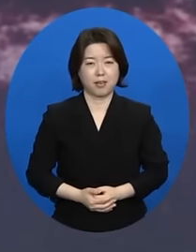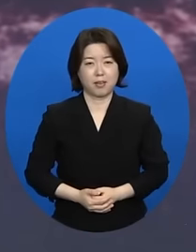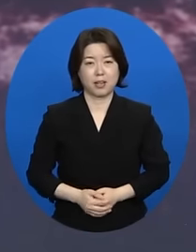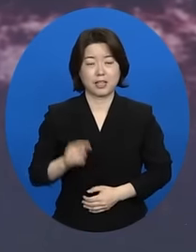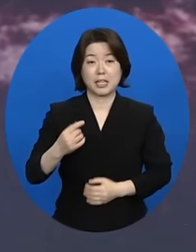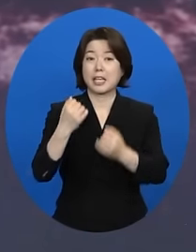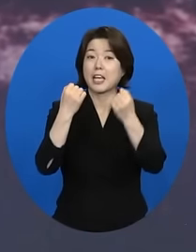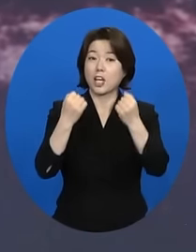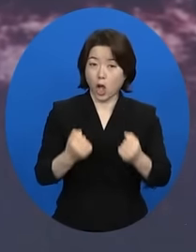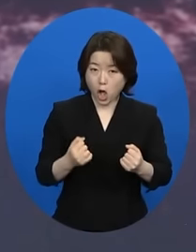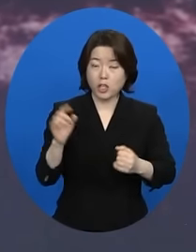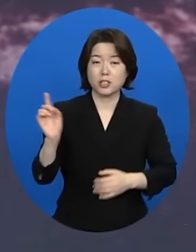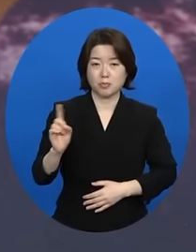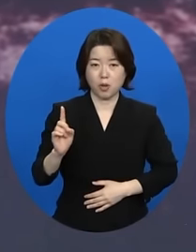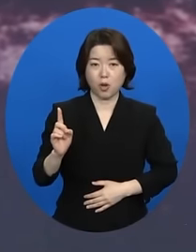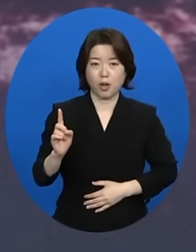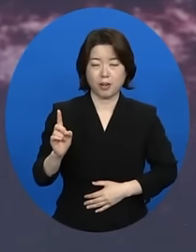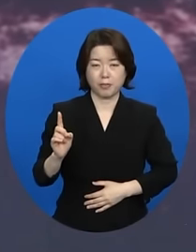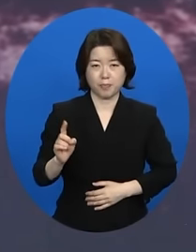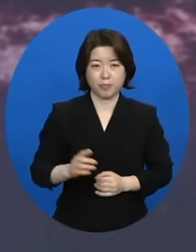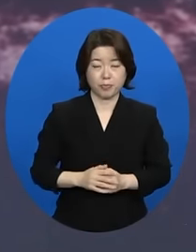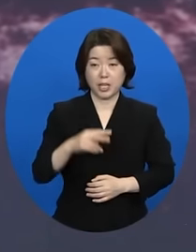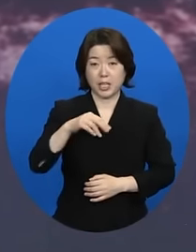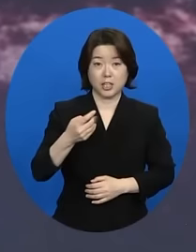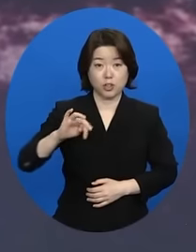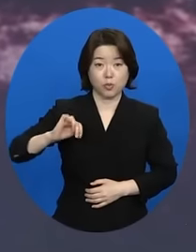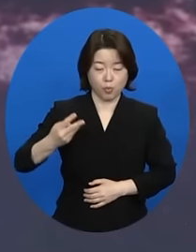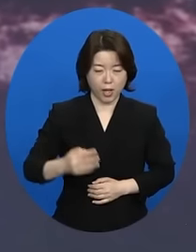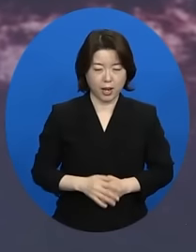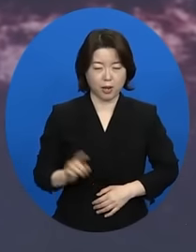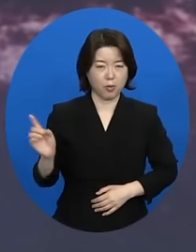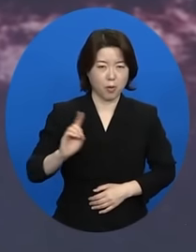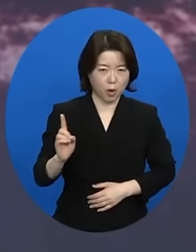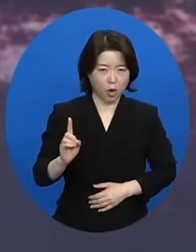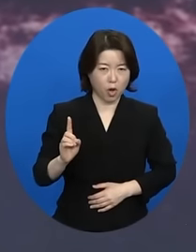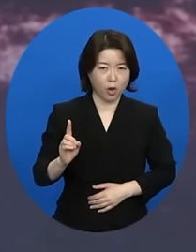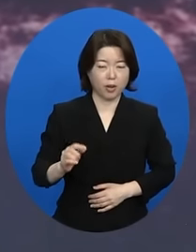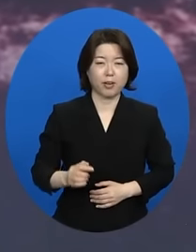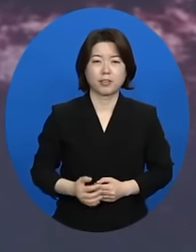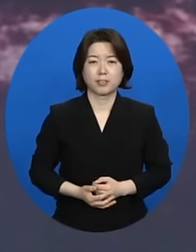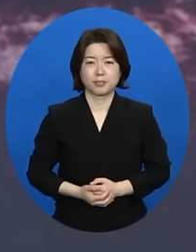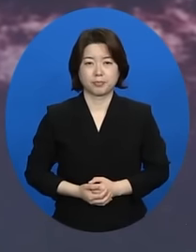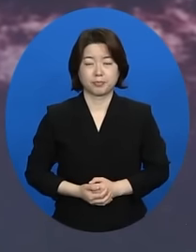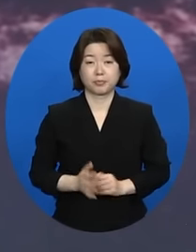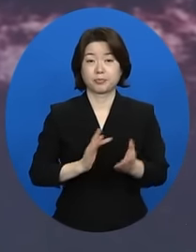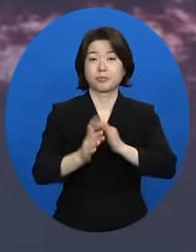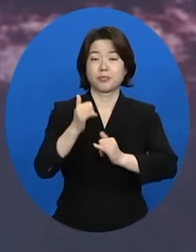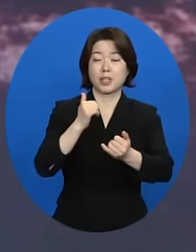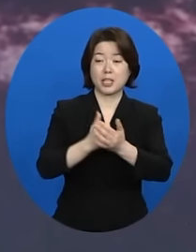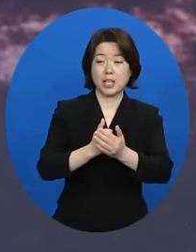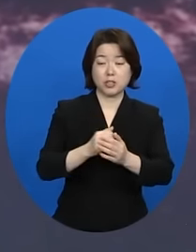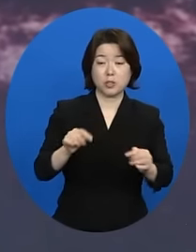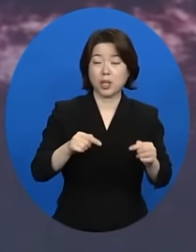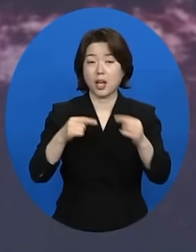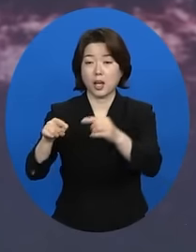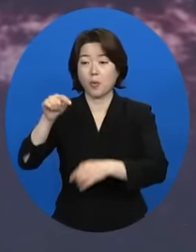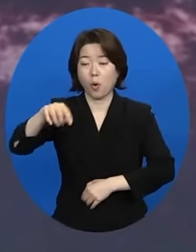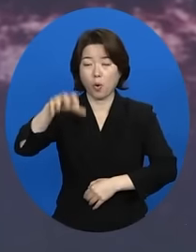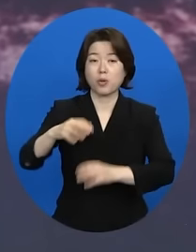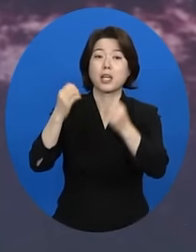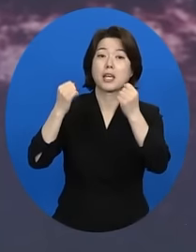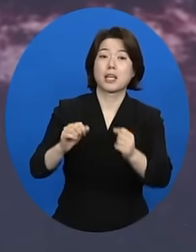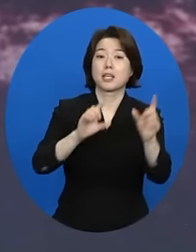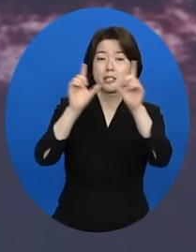여기 거주하다가 이제 영어로는 dwell이라고 되어 있는데 remain 이렇게 되어 있는데요, 예수님께로 가서 거기에 머물라라고 한